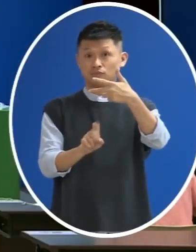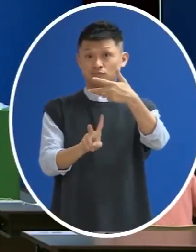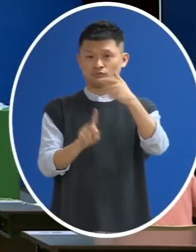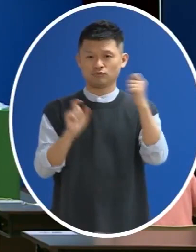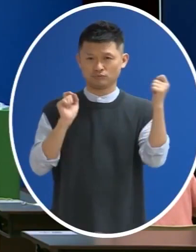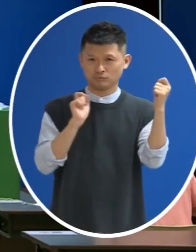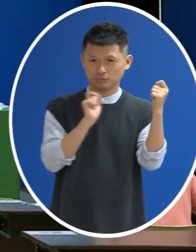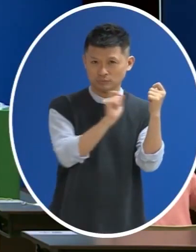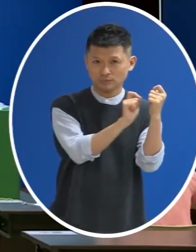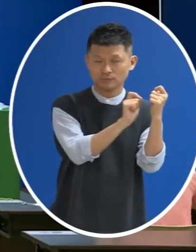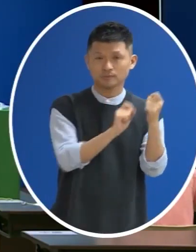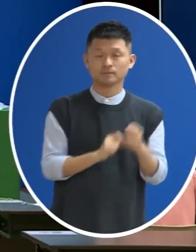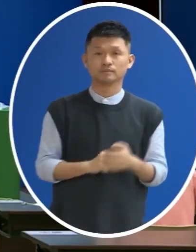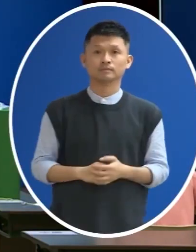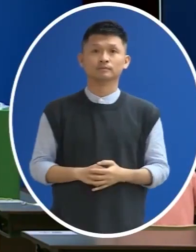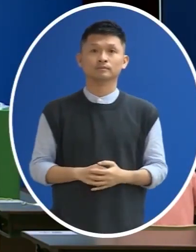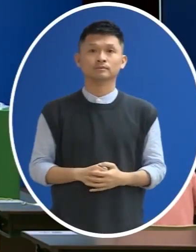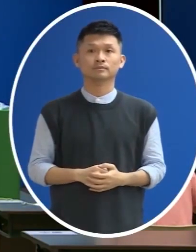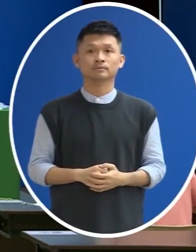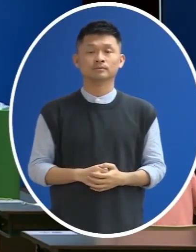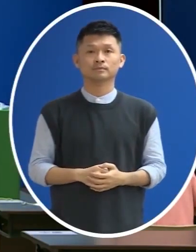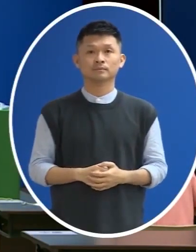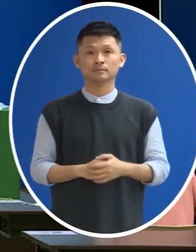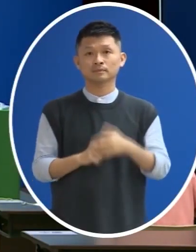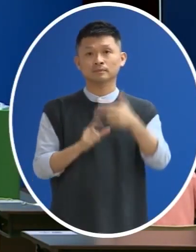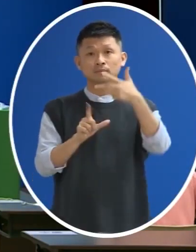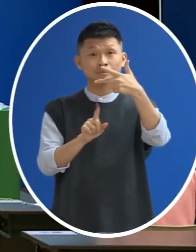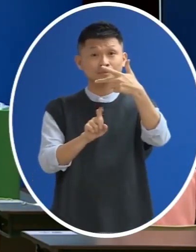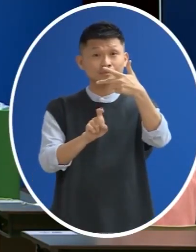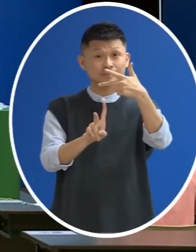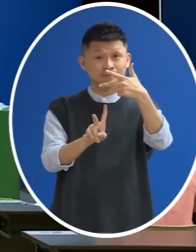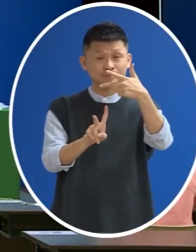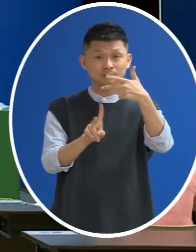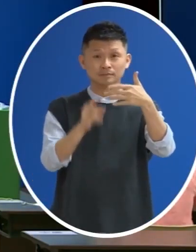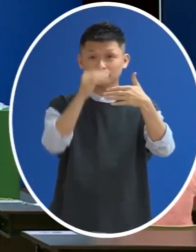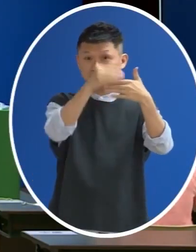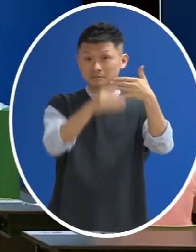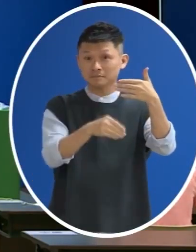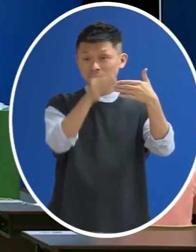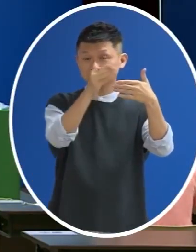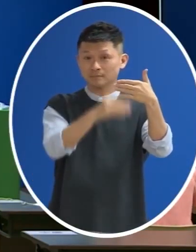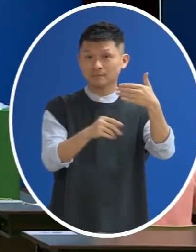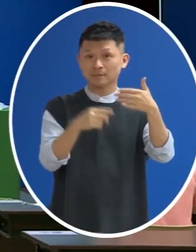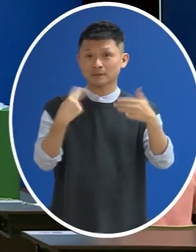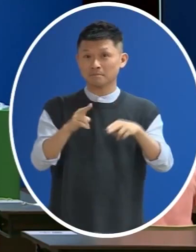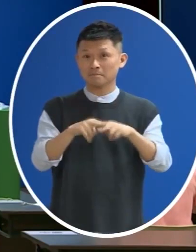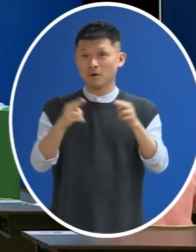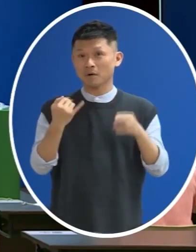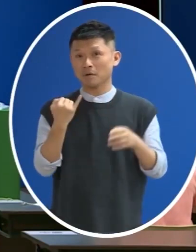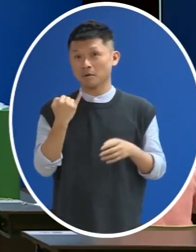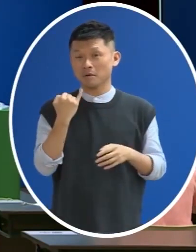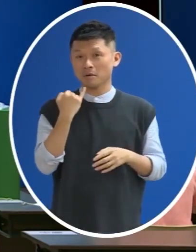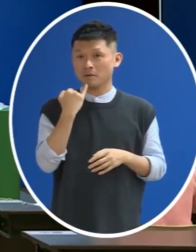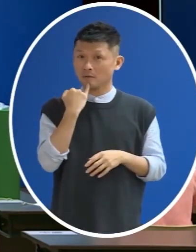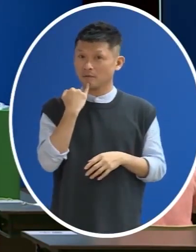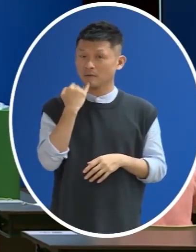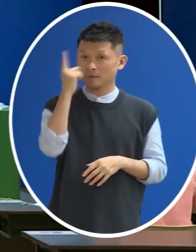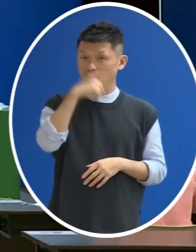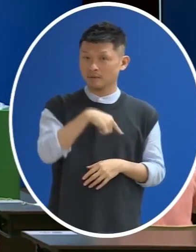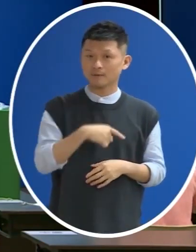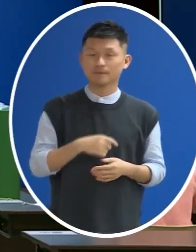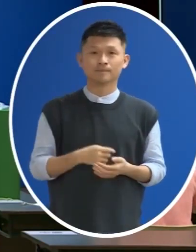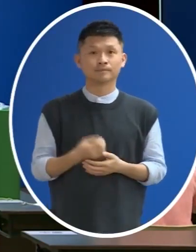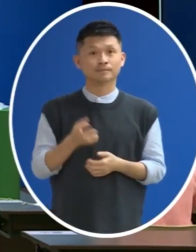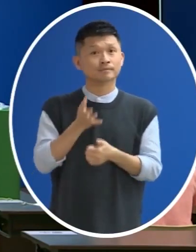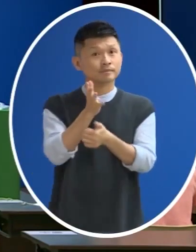上就要到了，很多人在等那个指引跟解封。请问什么？大概目前有多少个行业已经在列在指，就是